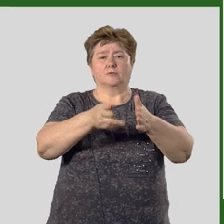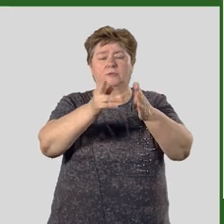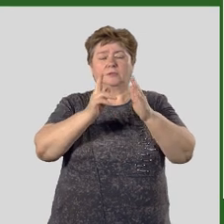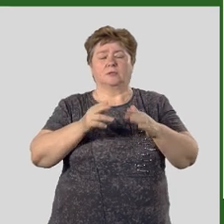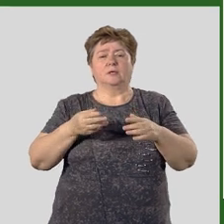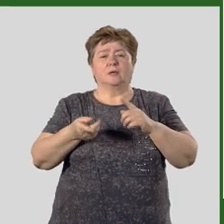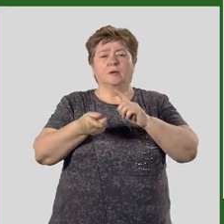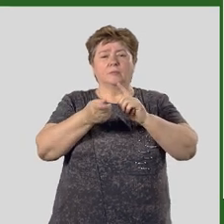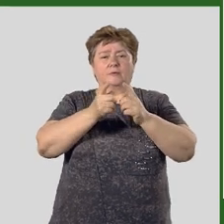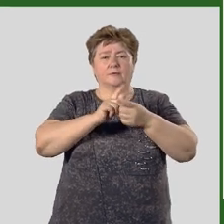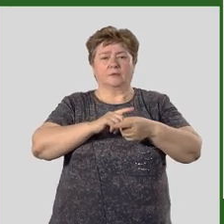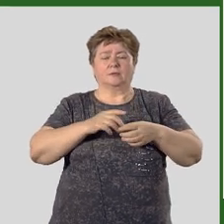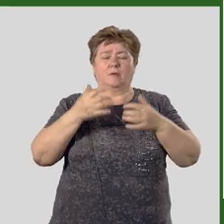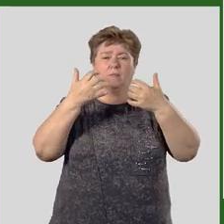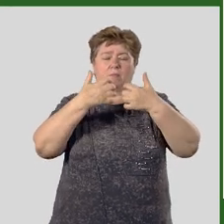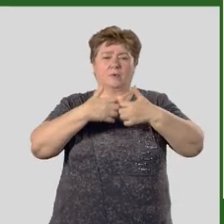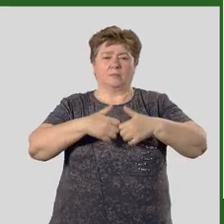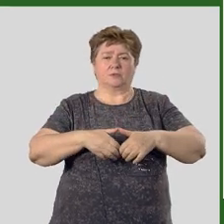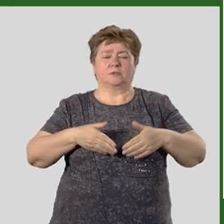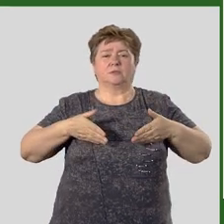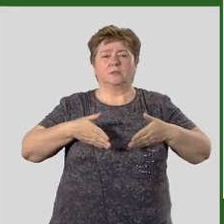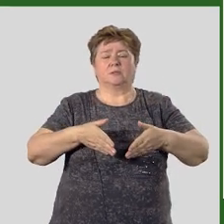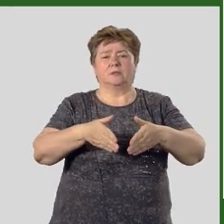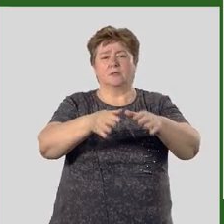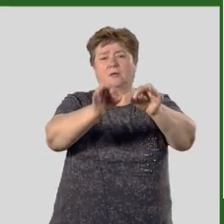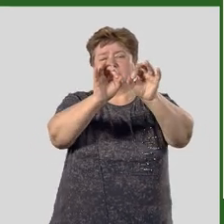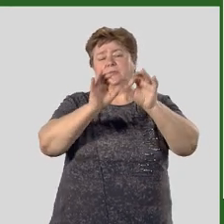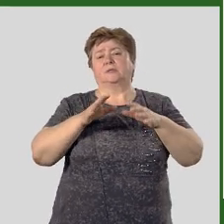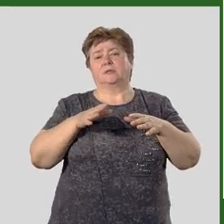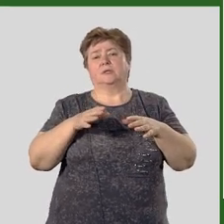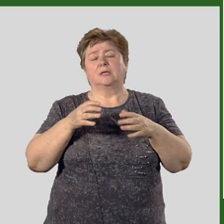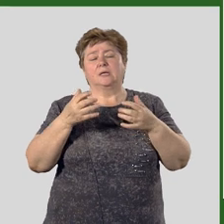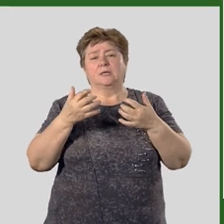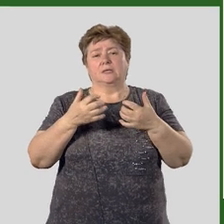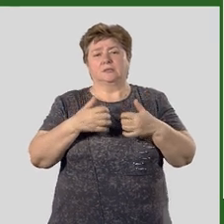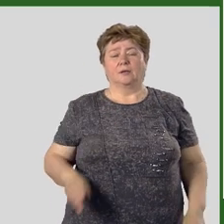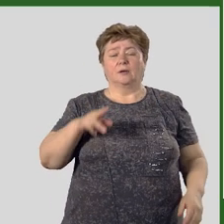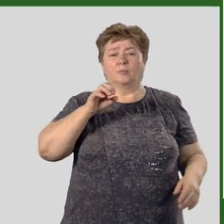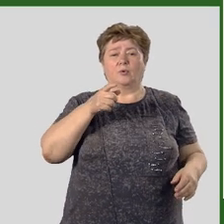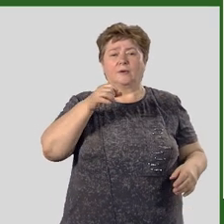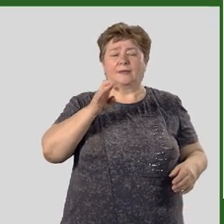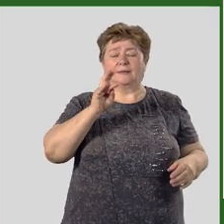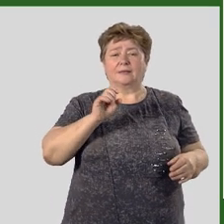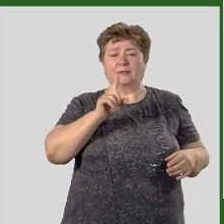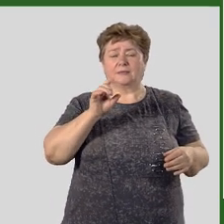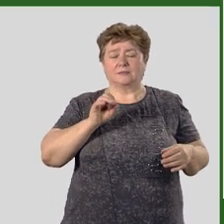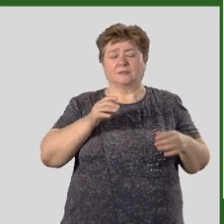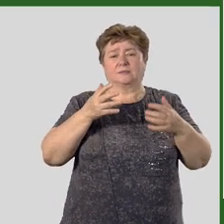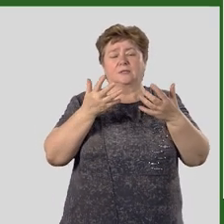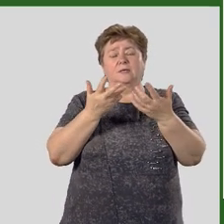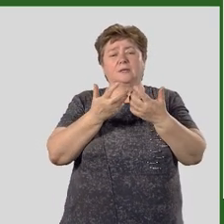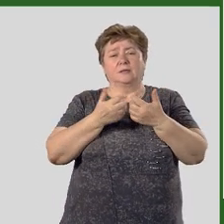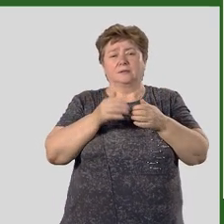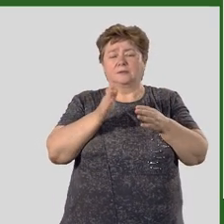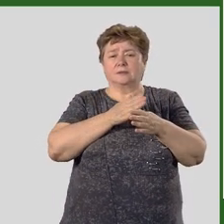и превратившиеся в промышленные транспортные центры. По генезису города